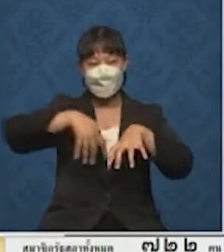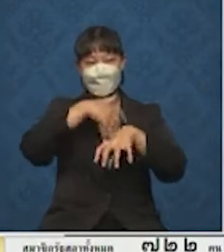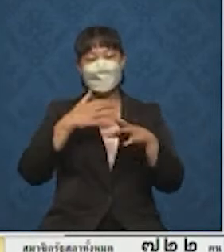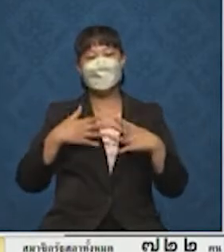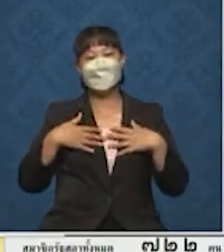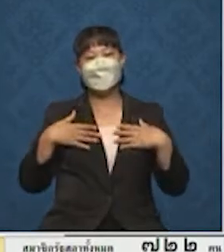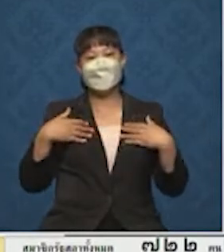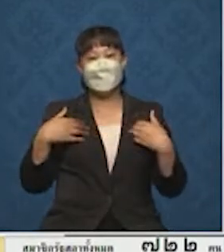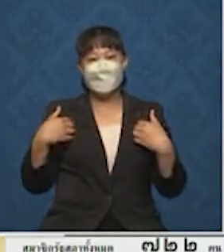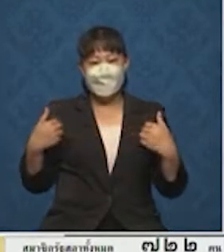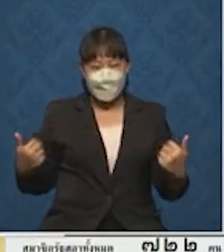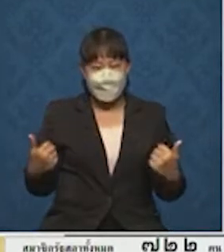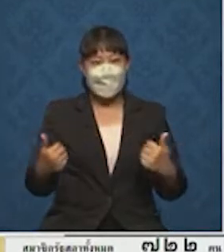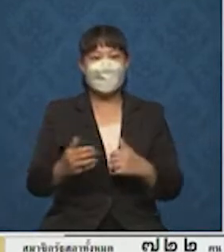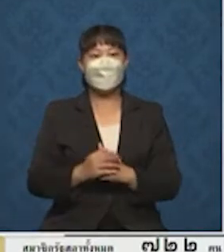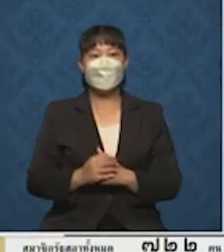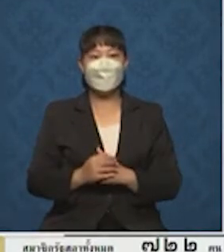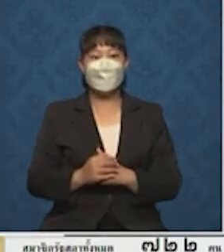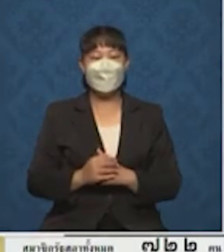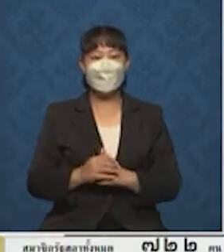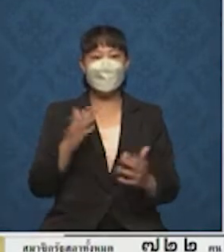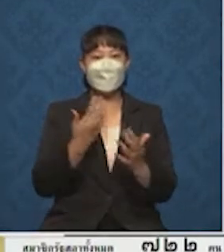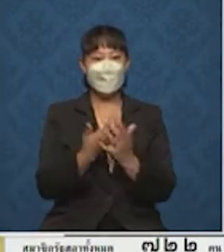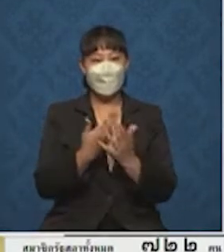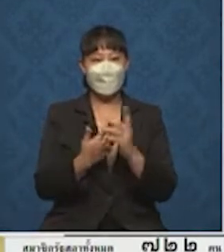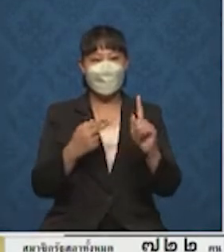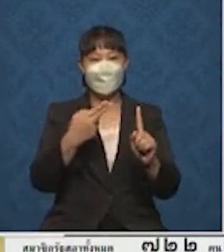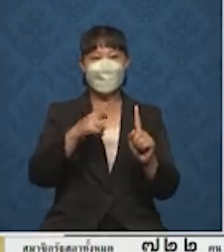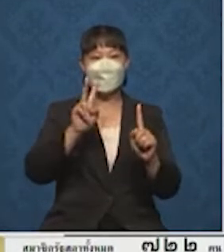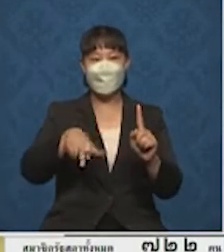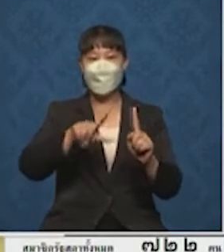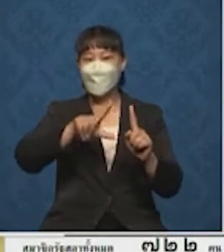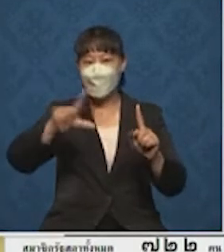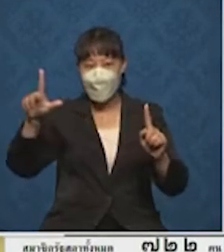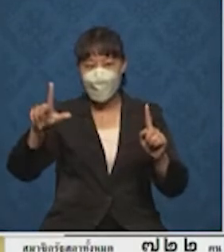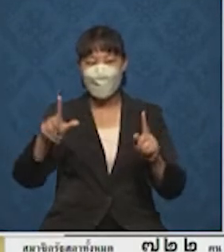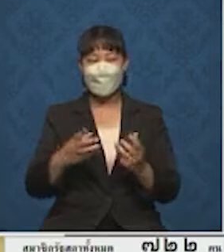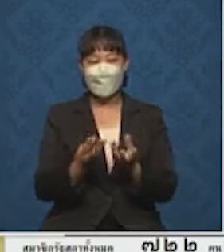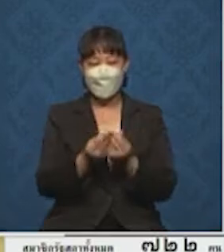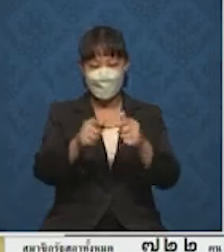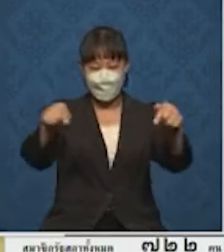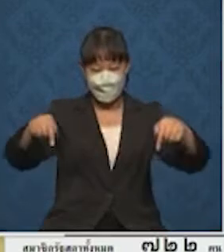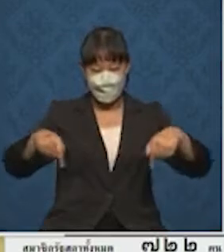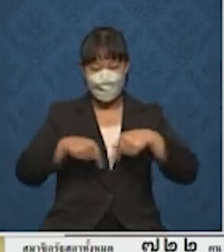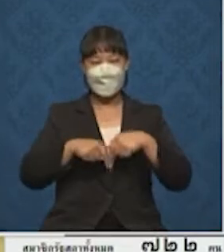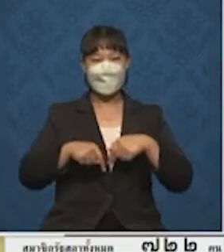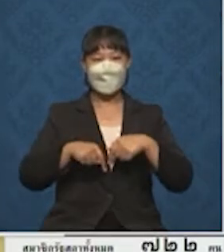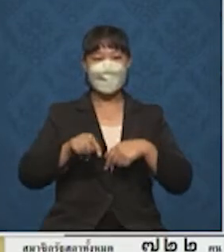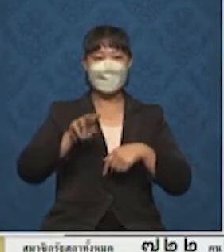จำนวน 12,000 ล้านมีพ้นที่ทั้หมด 424,